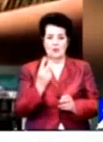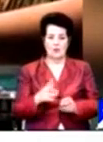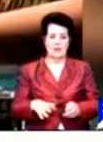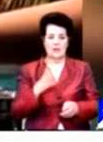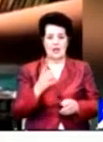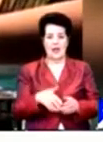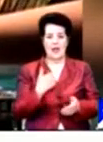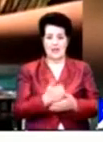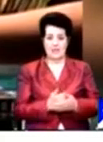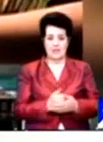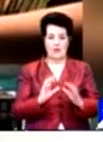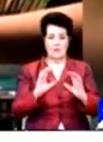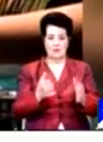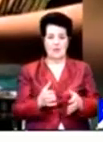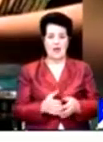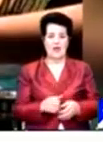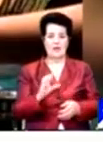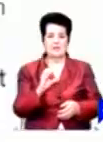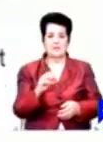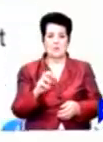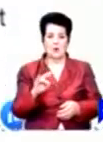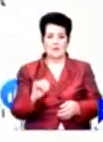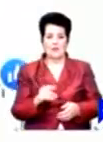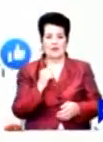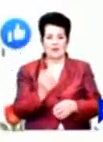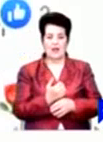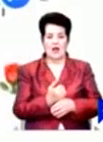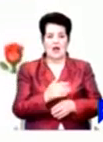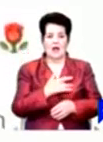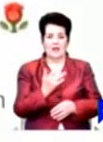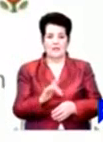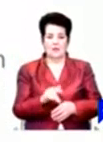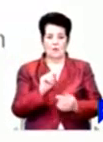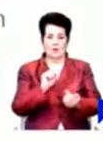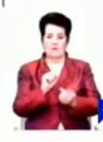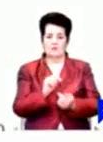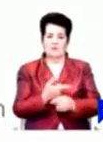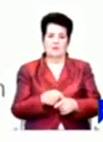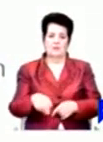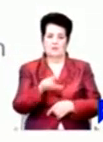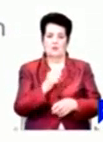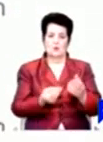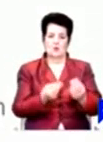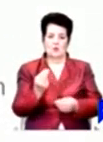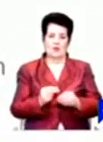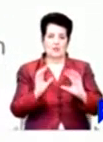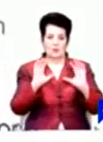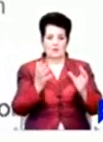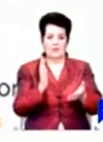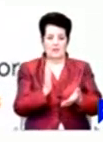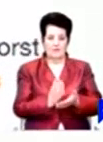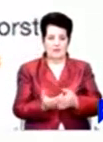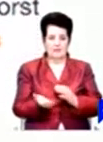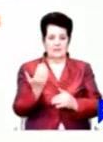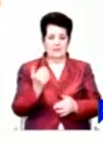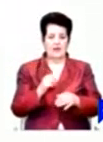lideri mondiali, dar Simona Halep a fost cea care a dominat categoric contra cele mai titrate jucătoare din lume aflate încă